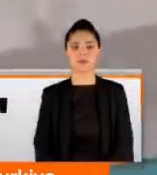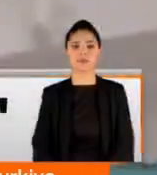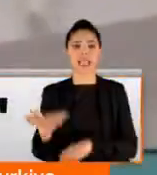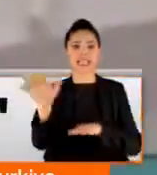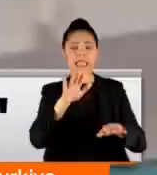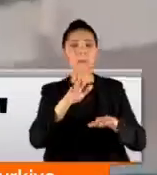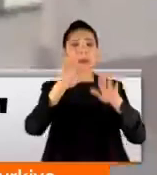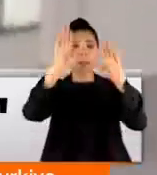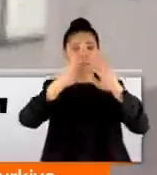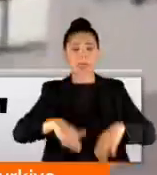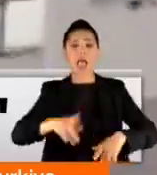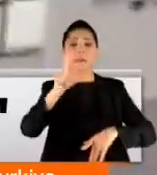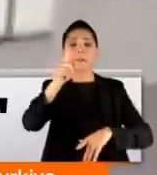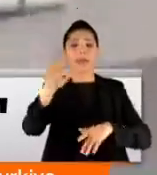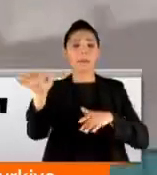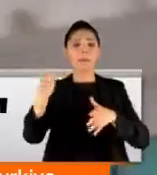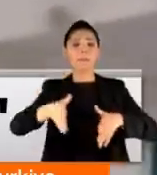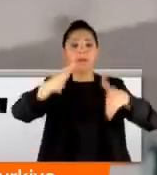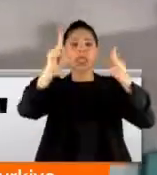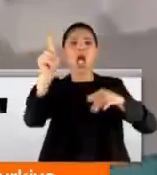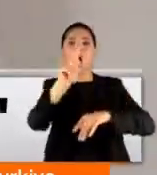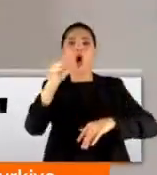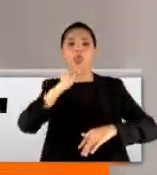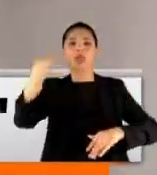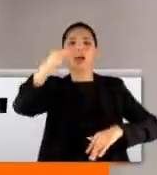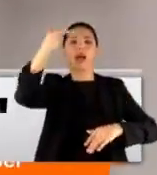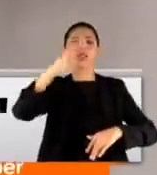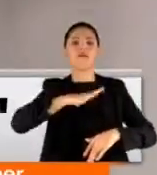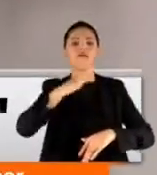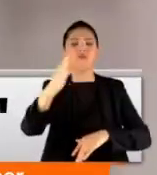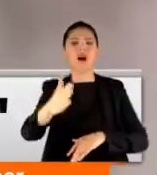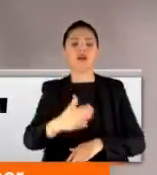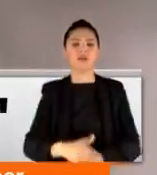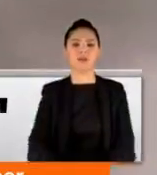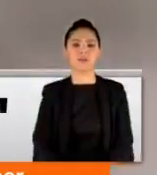Depremde yıkılan binalardan biri de bu 10 katlı binaydı.